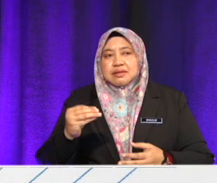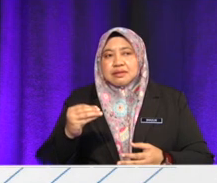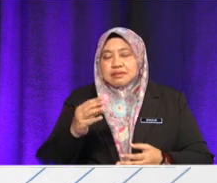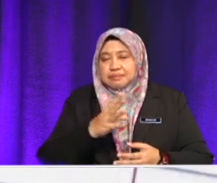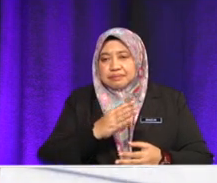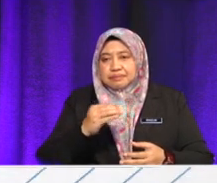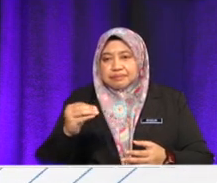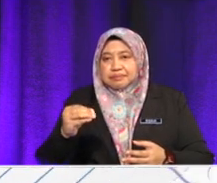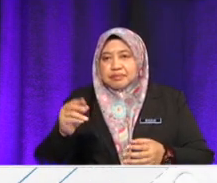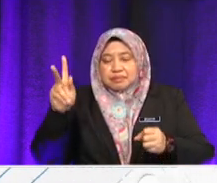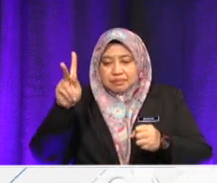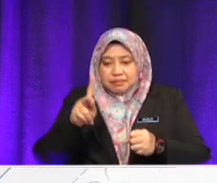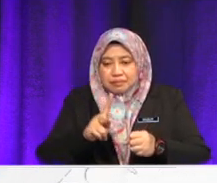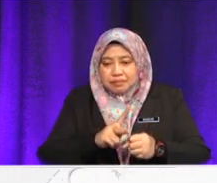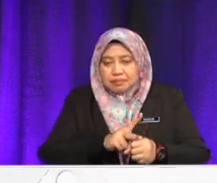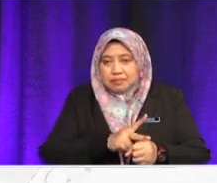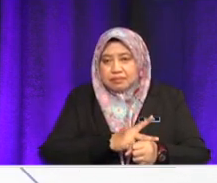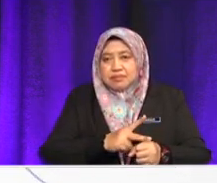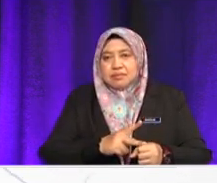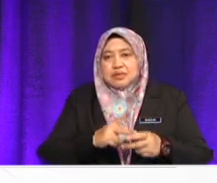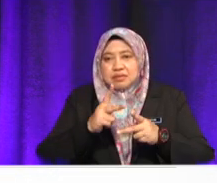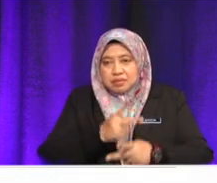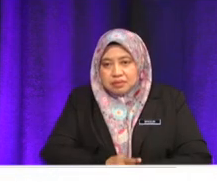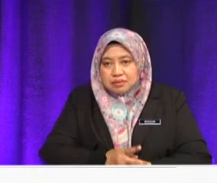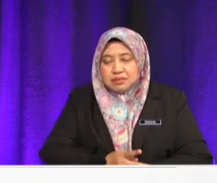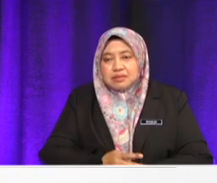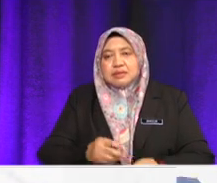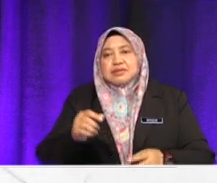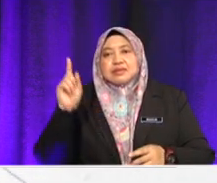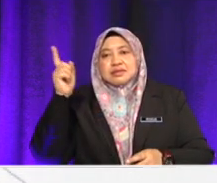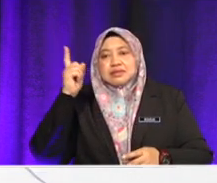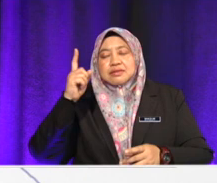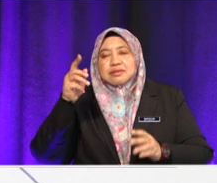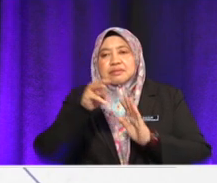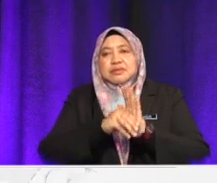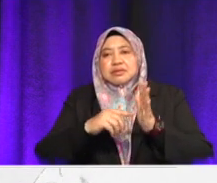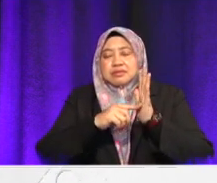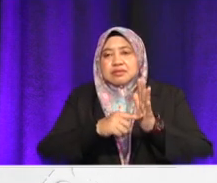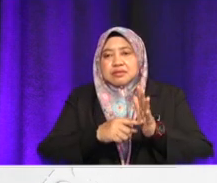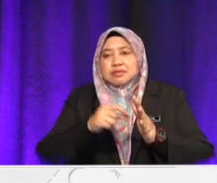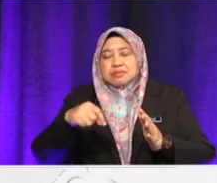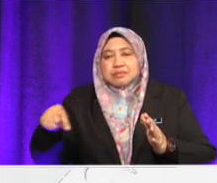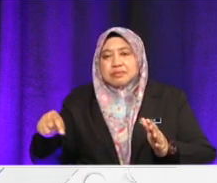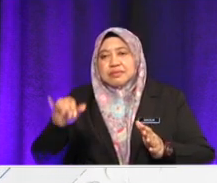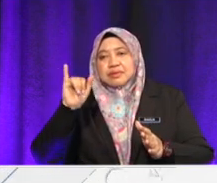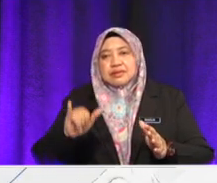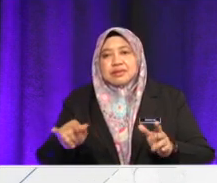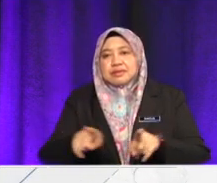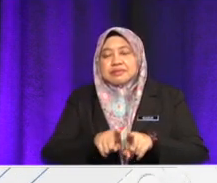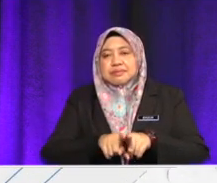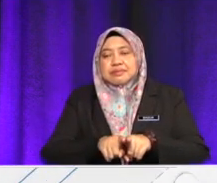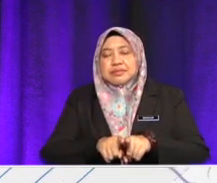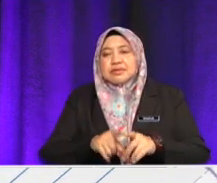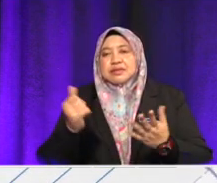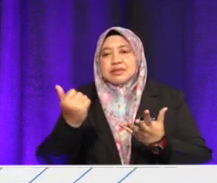maksud tekal bermaksud konsisten menunjukkan tahap penulisan yang sebegitu dan akhir kali ia